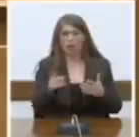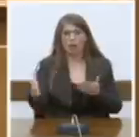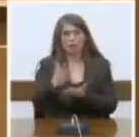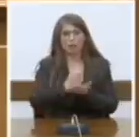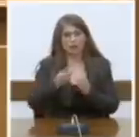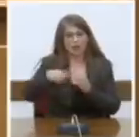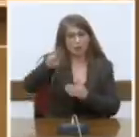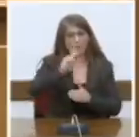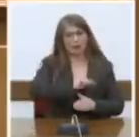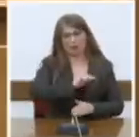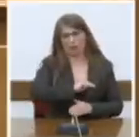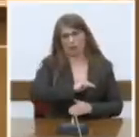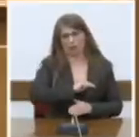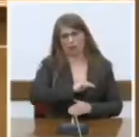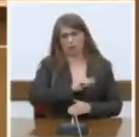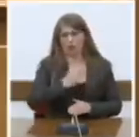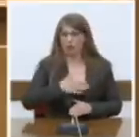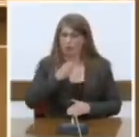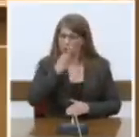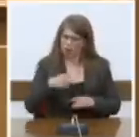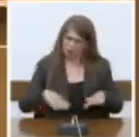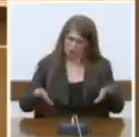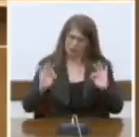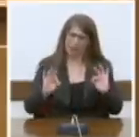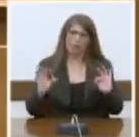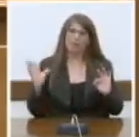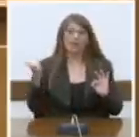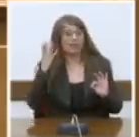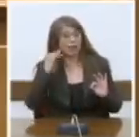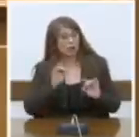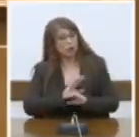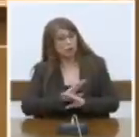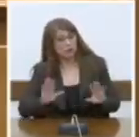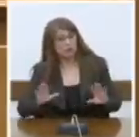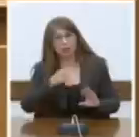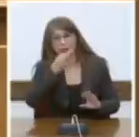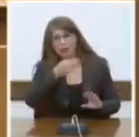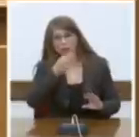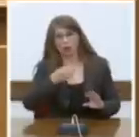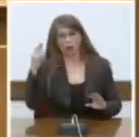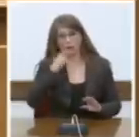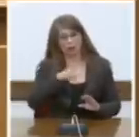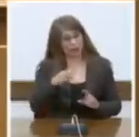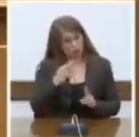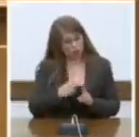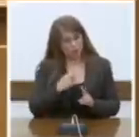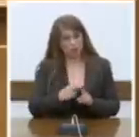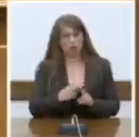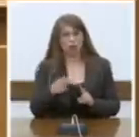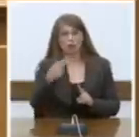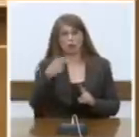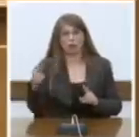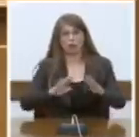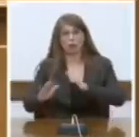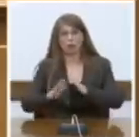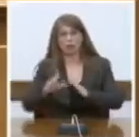υπερκερδών. Όμως θέλω να πω κάτι εισαγωγικά. Δεν άκουσα τίποτα από τα λόγια του κ. Πρωθυπουργού και είναι κρίσιμο για το θέμα της προστασίας